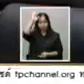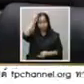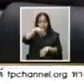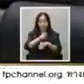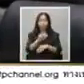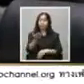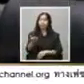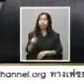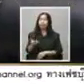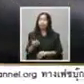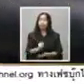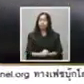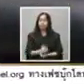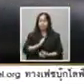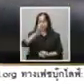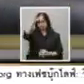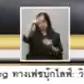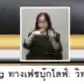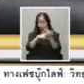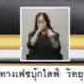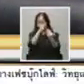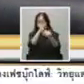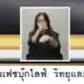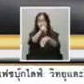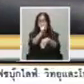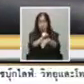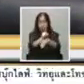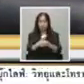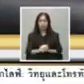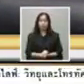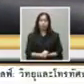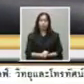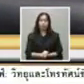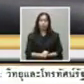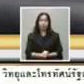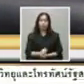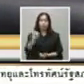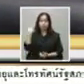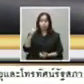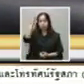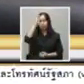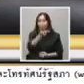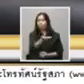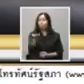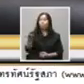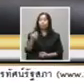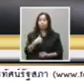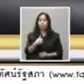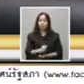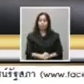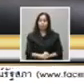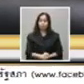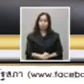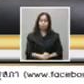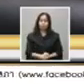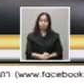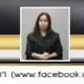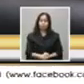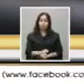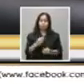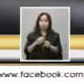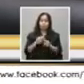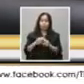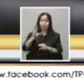รินาครับ ดิฉันขอประท้วงท่านประธานนะคะแล้วก็ประท้วงผู้ประท้วงหลายๆท่านนะคะซึ่งจริงๆแล้วท่านชินว